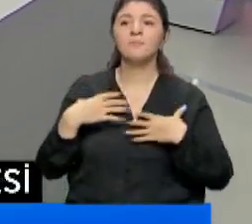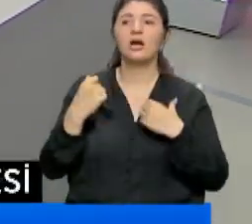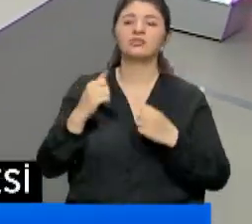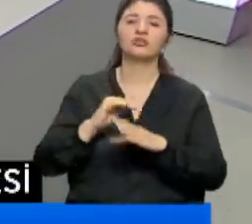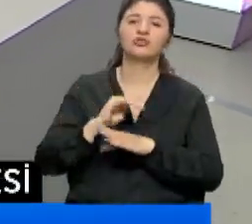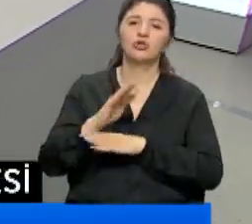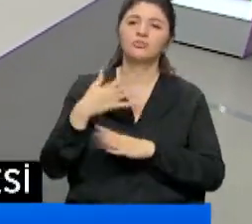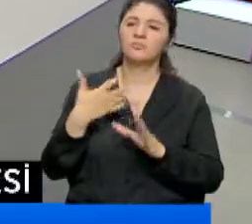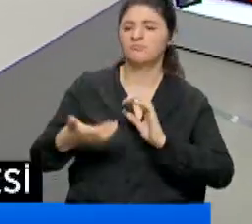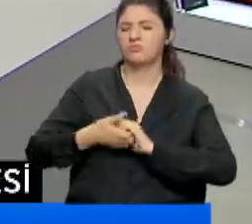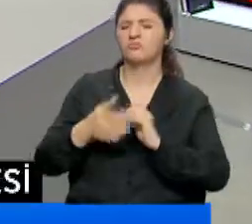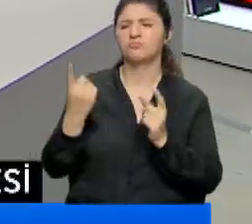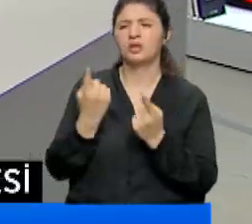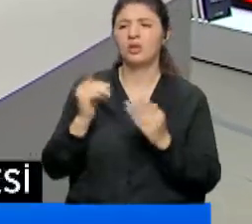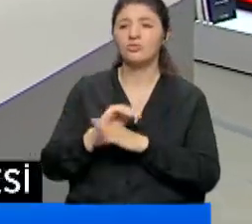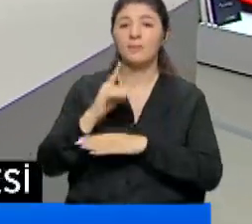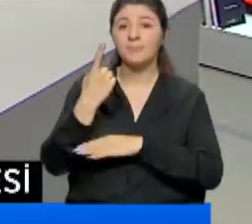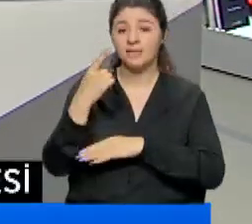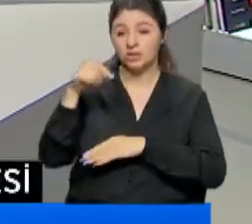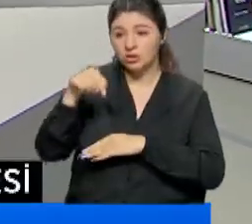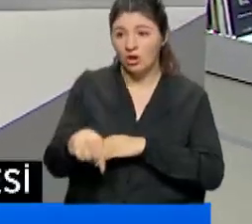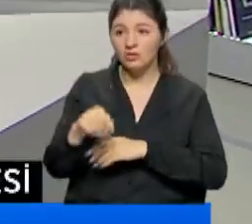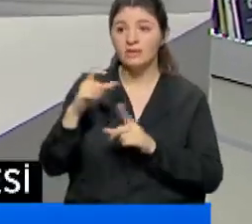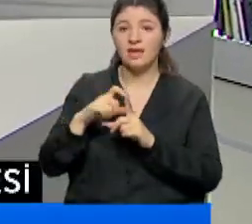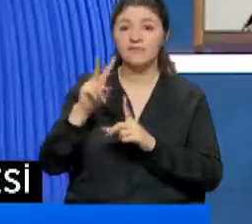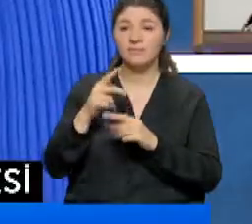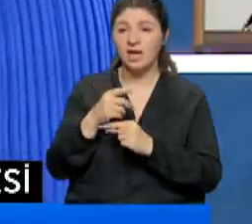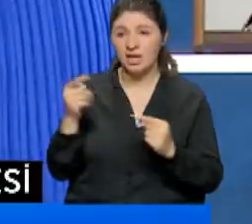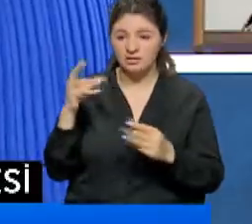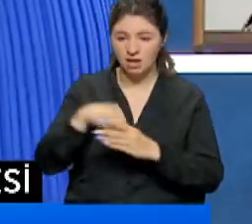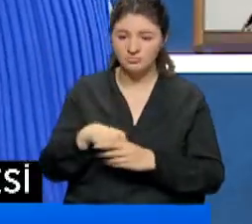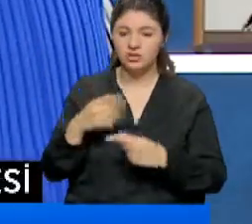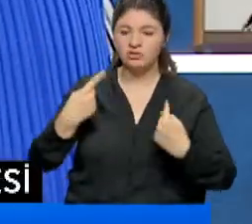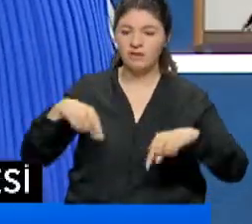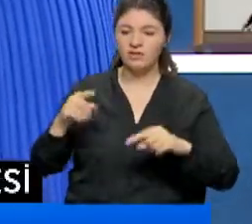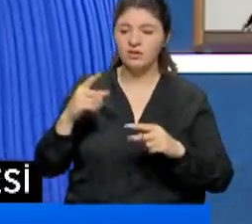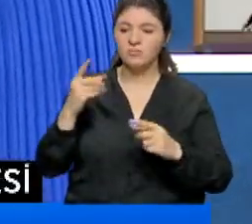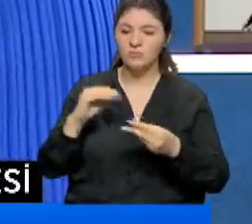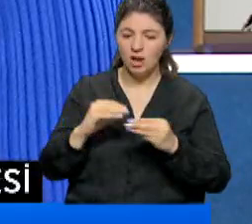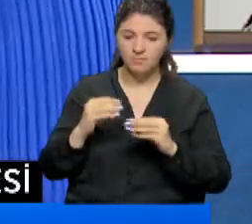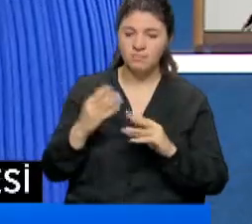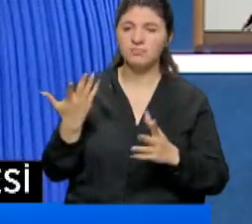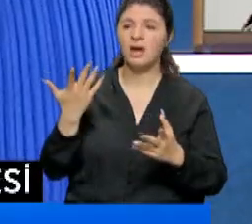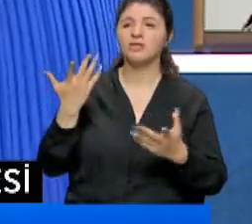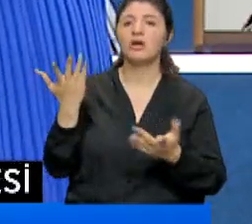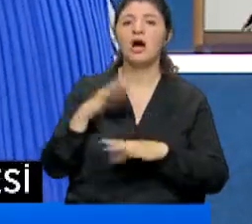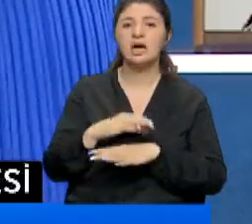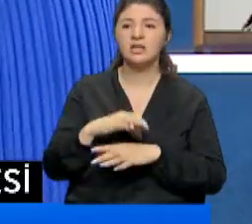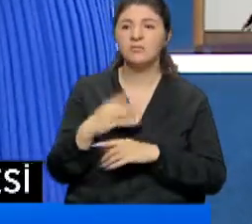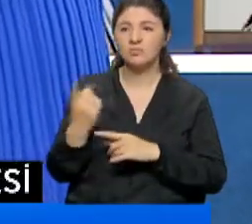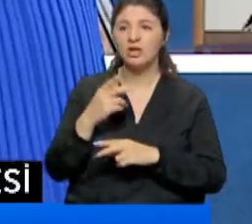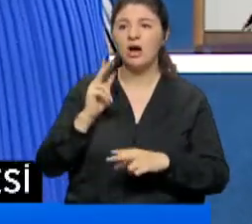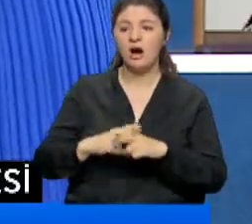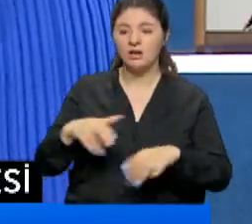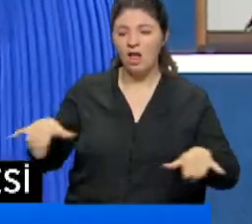boşluk yaşıyoruz Biz barışık bir şekilde ama bir nokta d vitamini eksikliği bir araya gelir çevresel faktörler bir araya gelir hastanın Hani bir